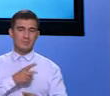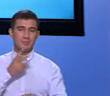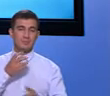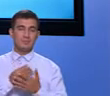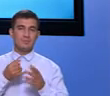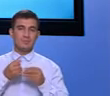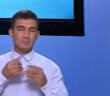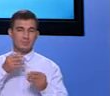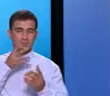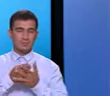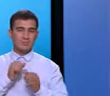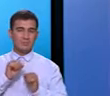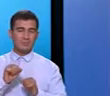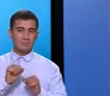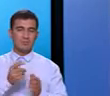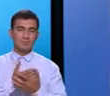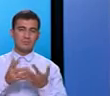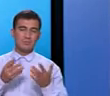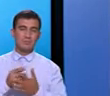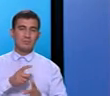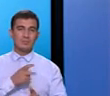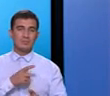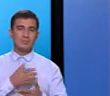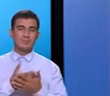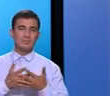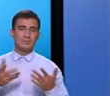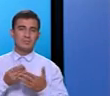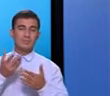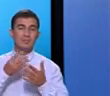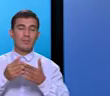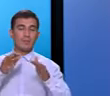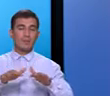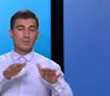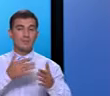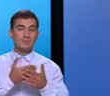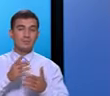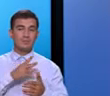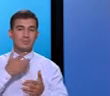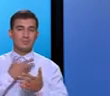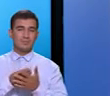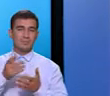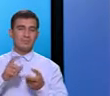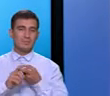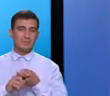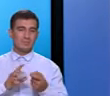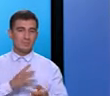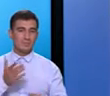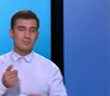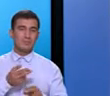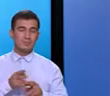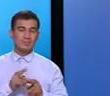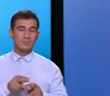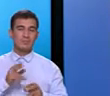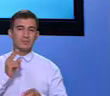himoya qilish uchun yoki bir chorvadorlarning ularning hududiga kirib ketmasligi uchun chokarlardan